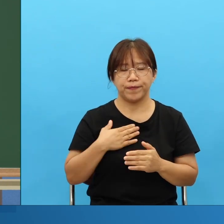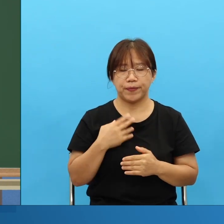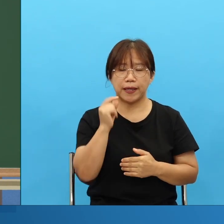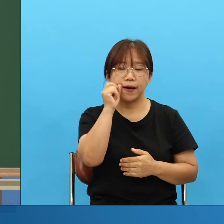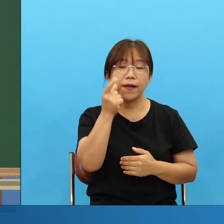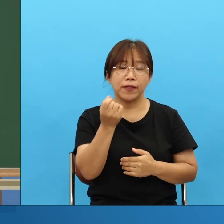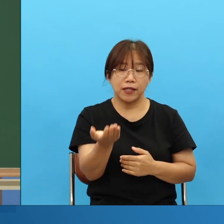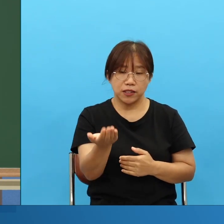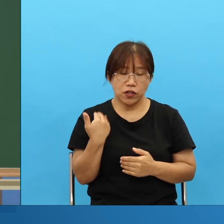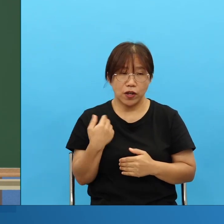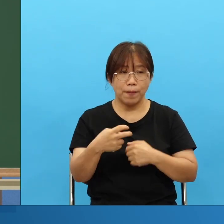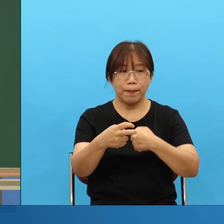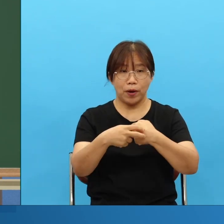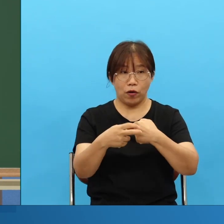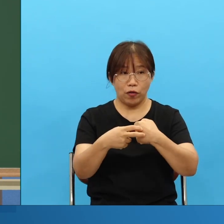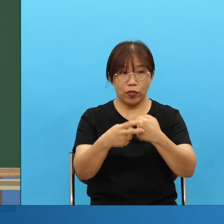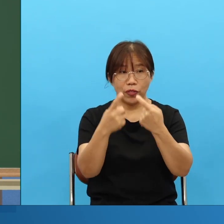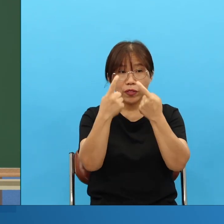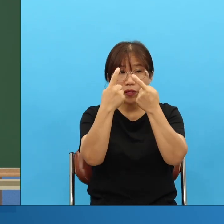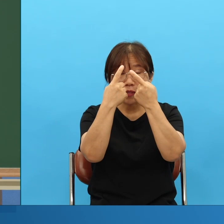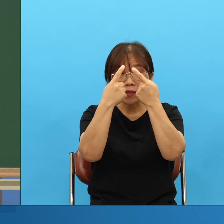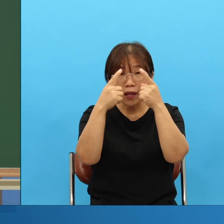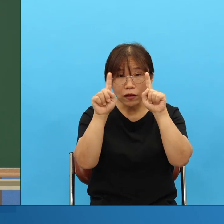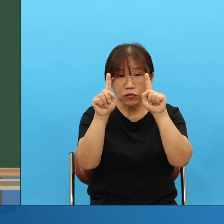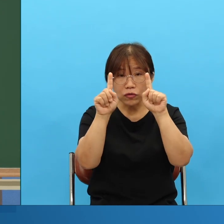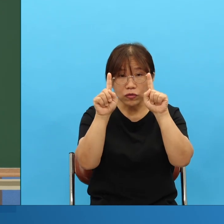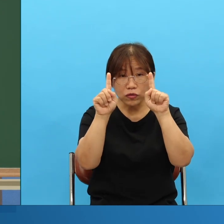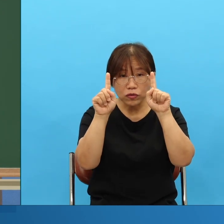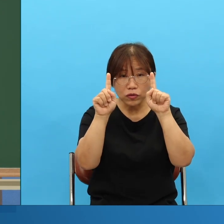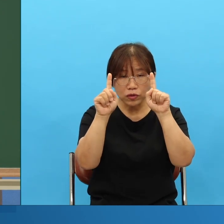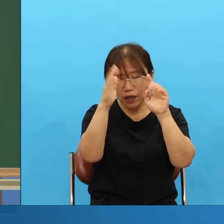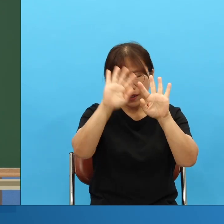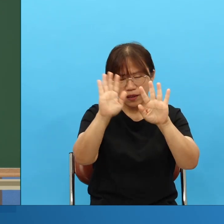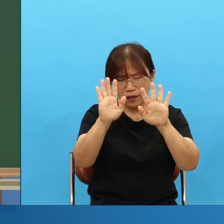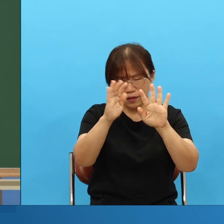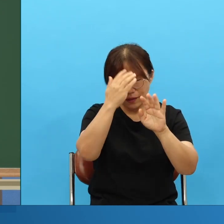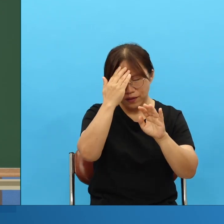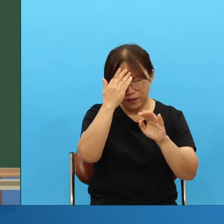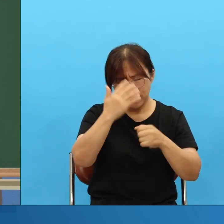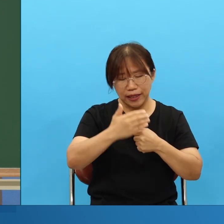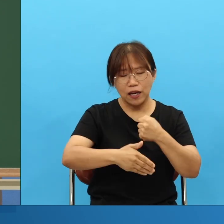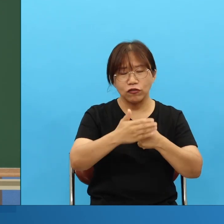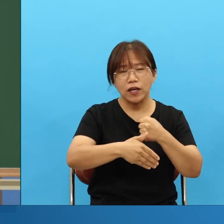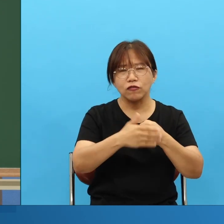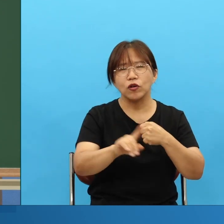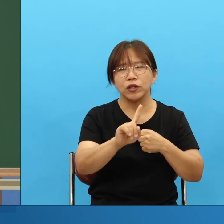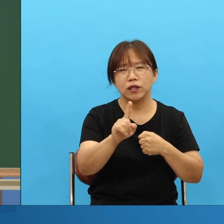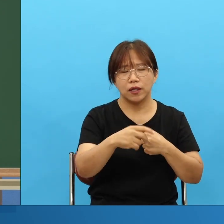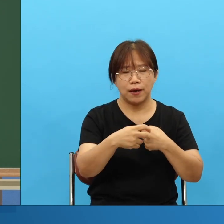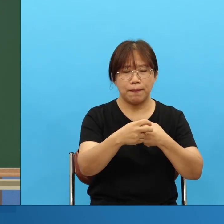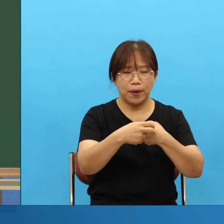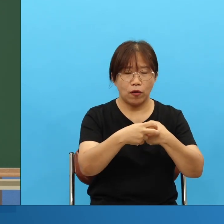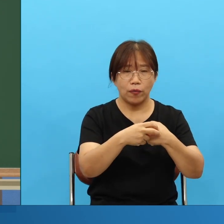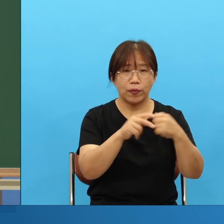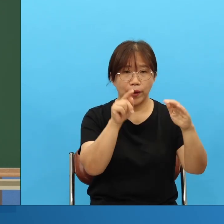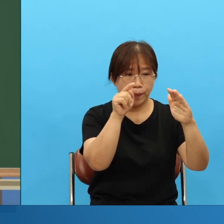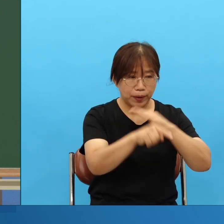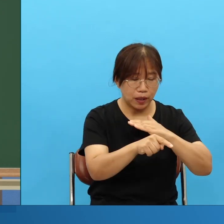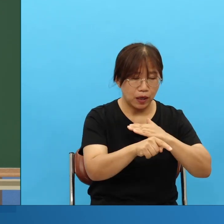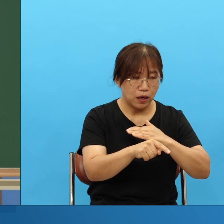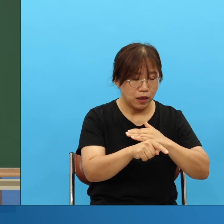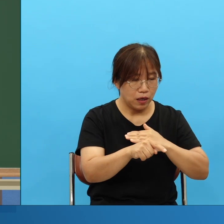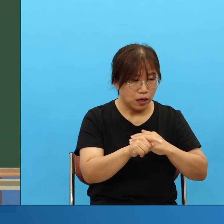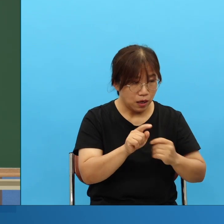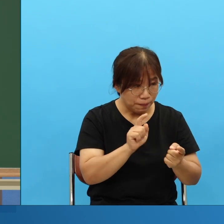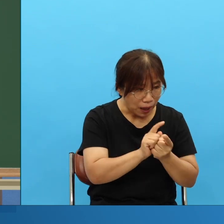그 대구에 있는 중독 재활 병원하고 연계가 우리가 되어 있기 때문에 회의를 한 번씩 가요. 그러니까 거기에 입원해 있더라고요, 이